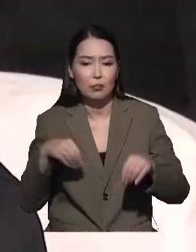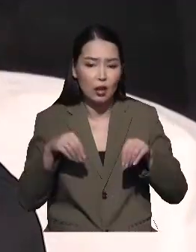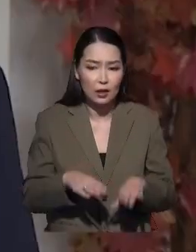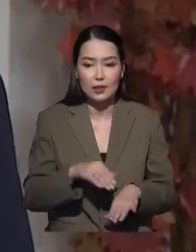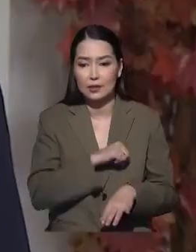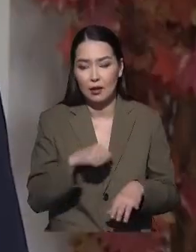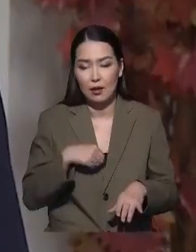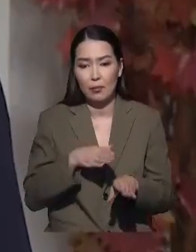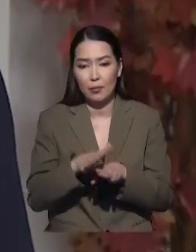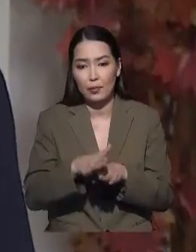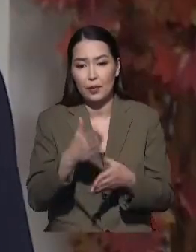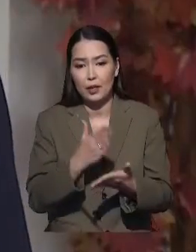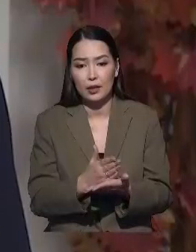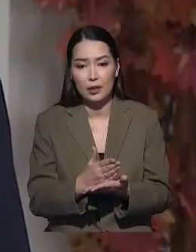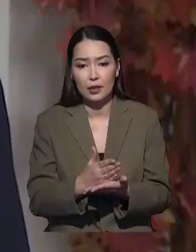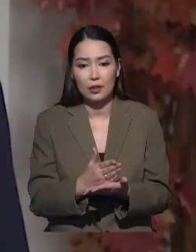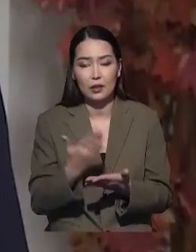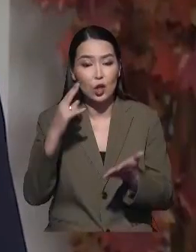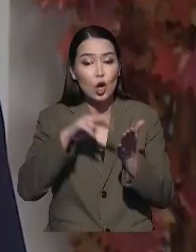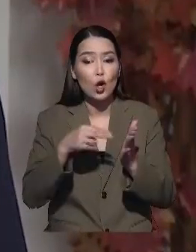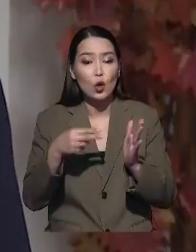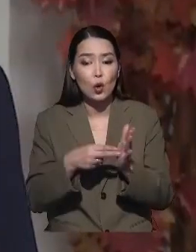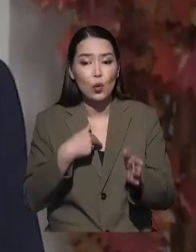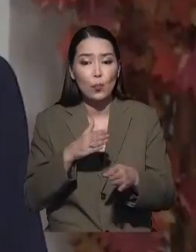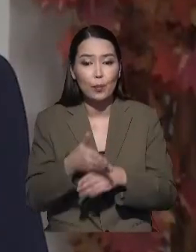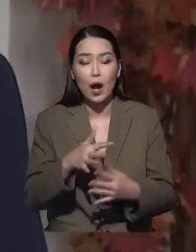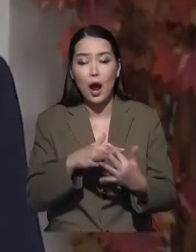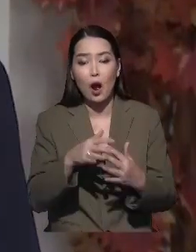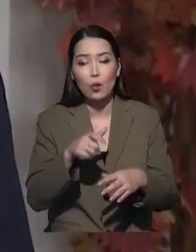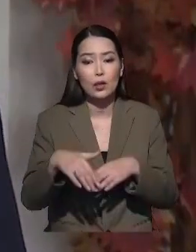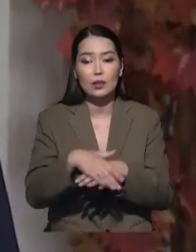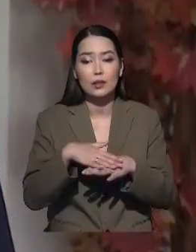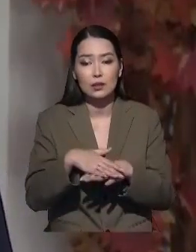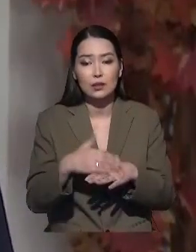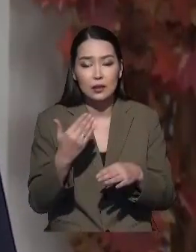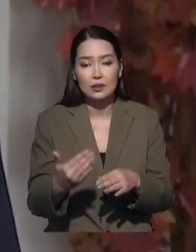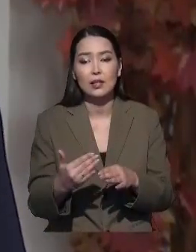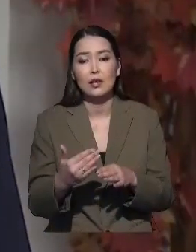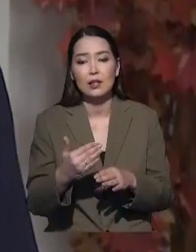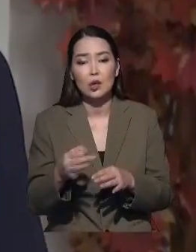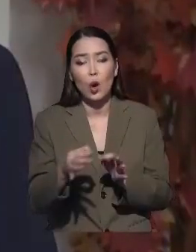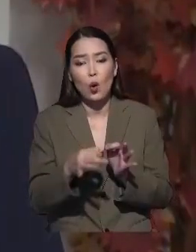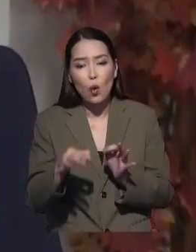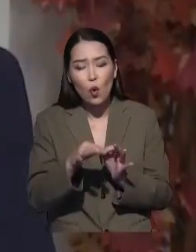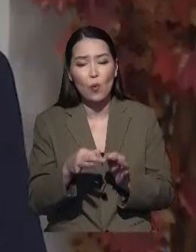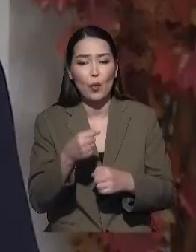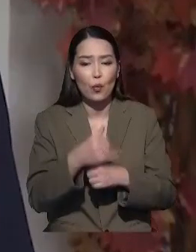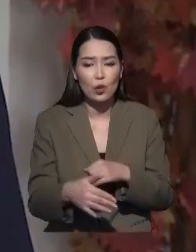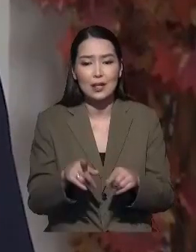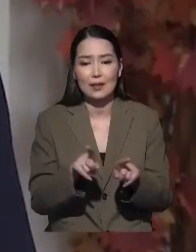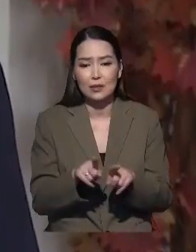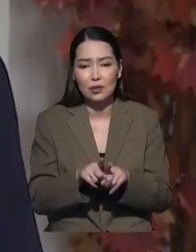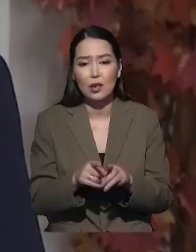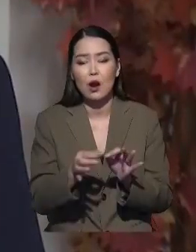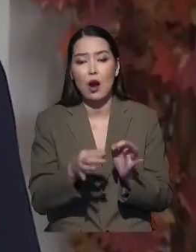дейді. Негізгі жобаның мақсаты, яғни ауыл тұрғындарын, саяжай тұрғындарын облыс орталығына сандалмай,